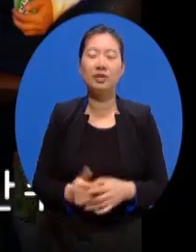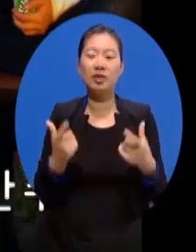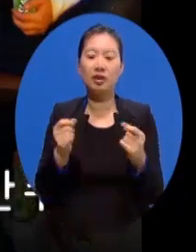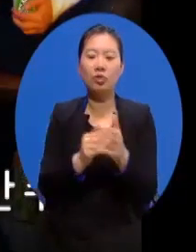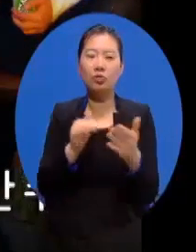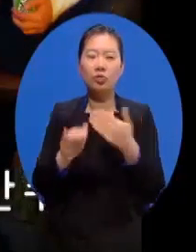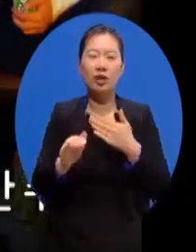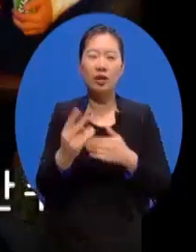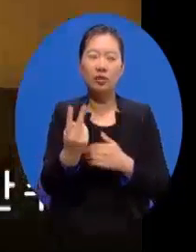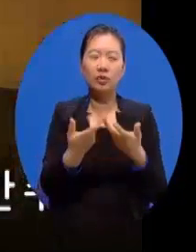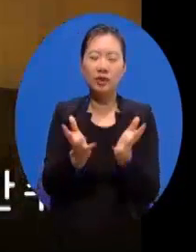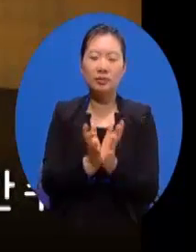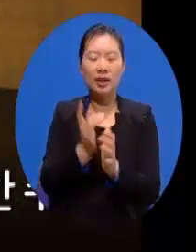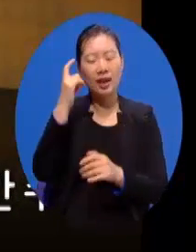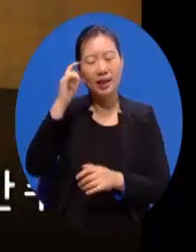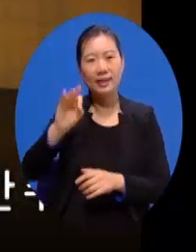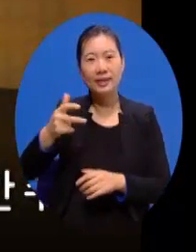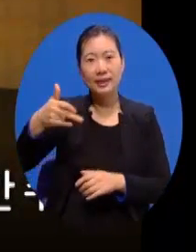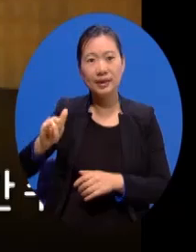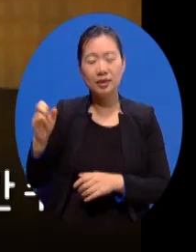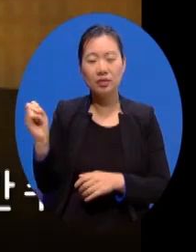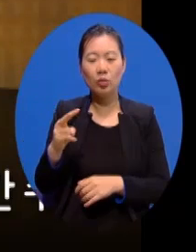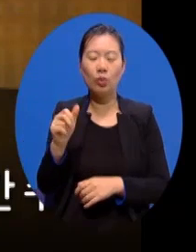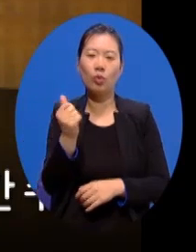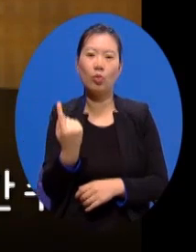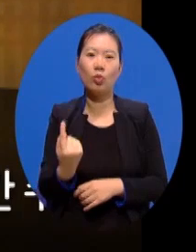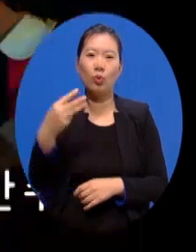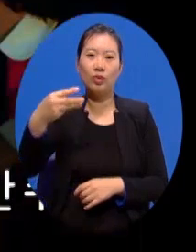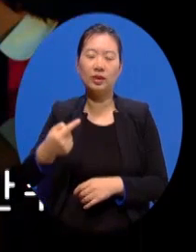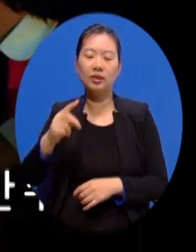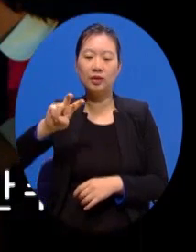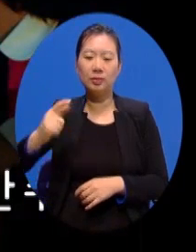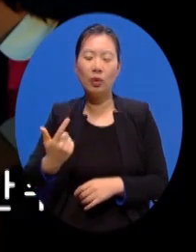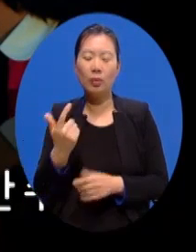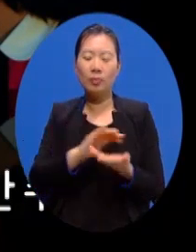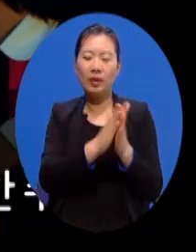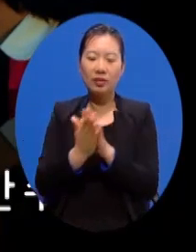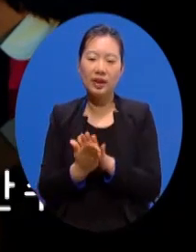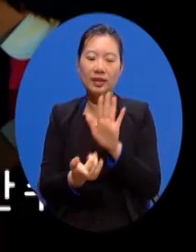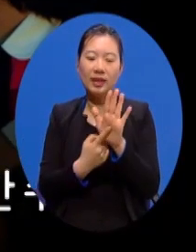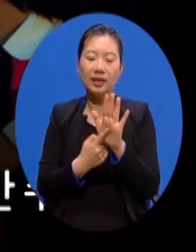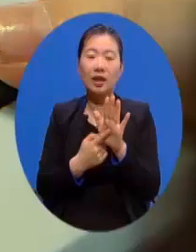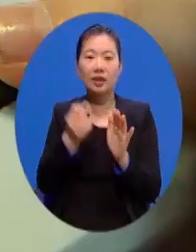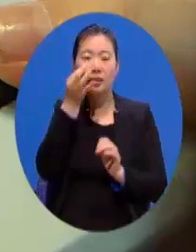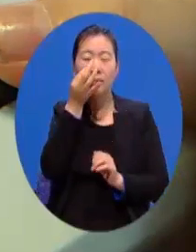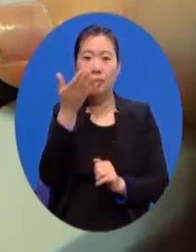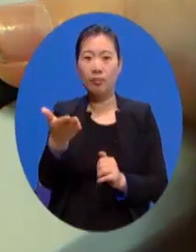그러고 나서 두 팀의 인지 능력과 호르몬 등에 어떤 변화가 나타나는지 살펴보았습니다.